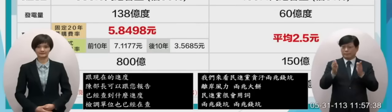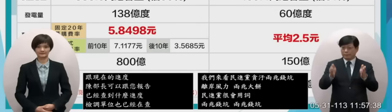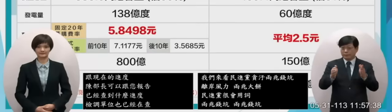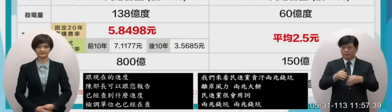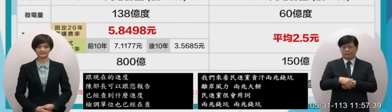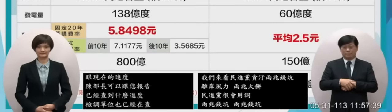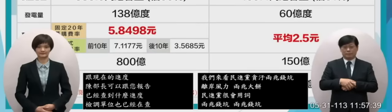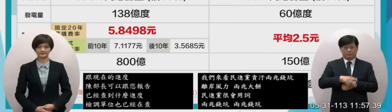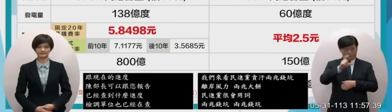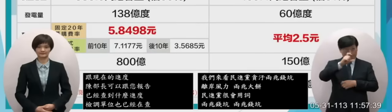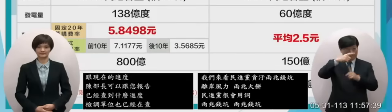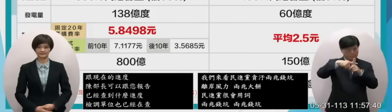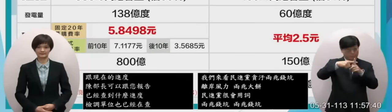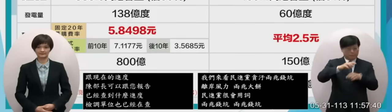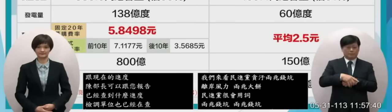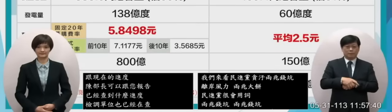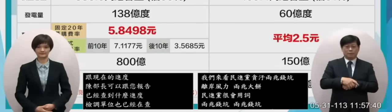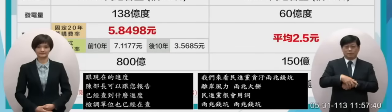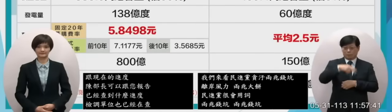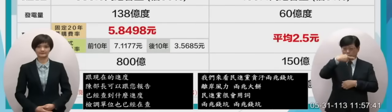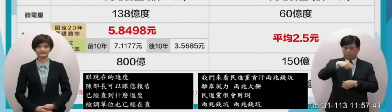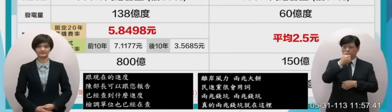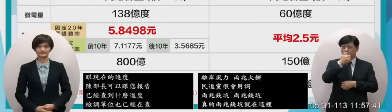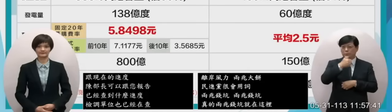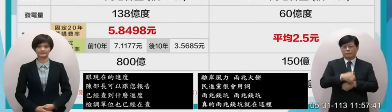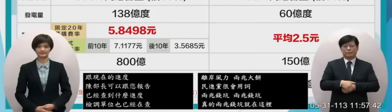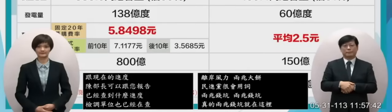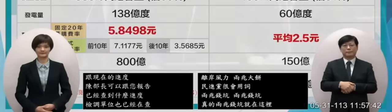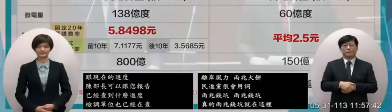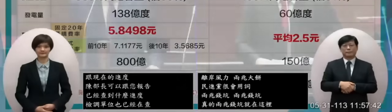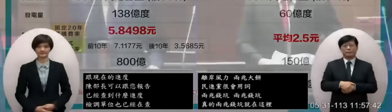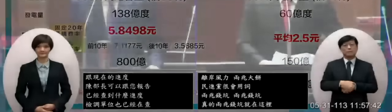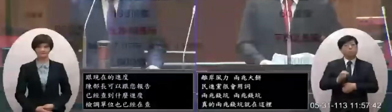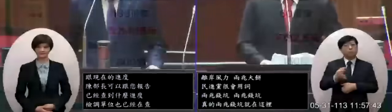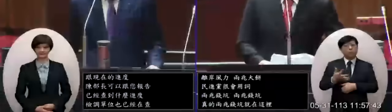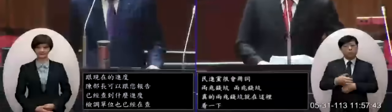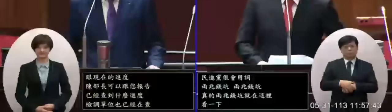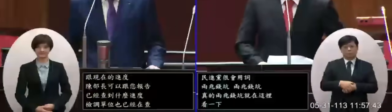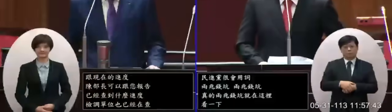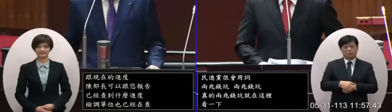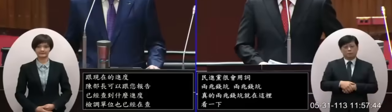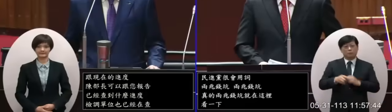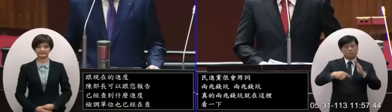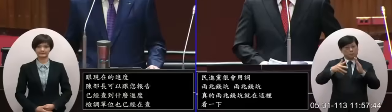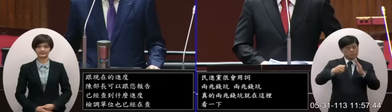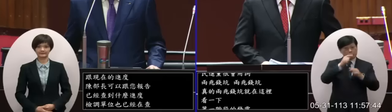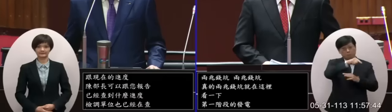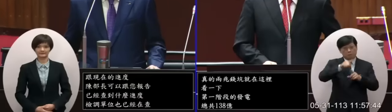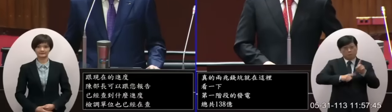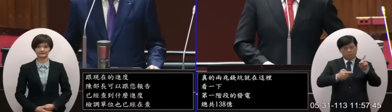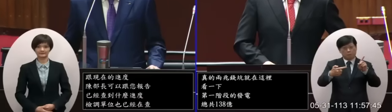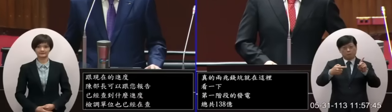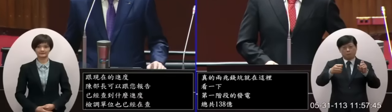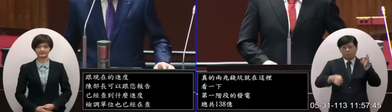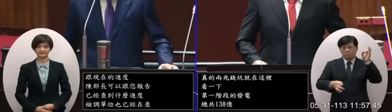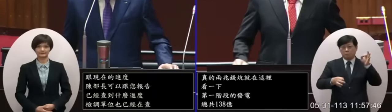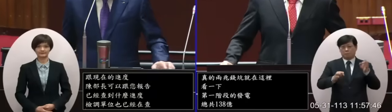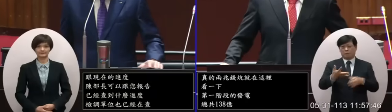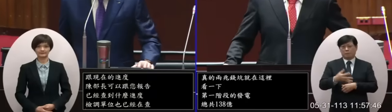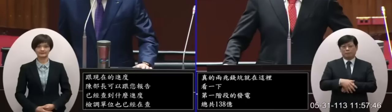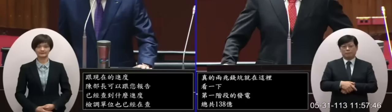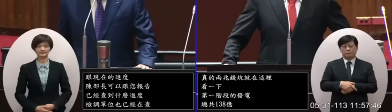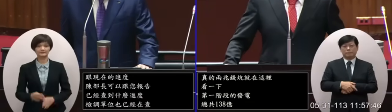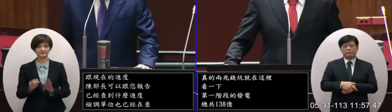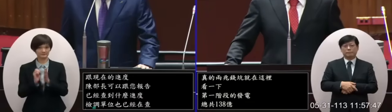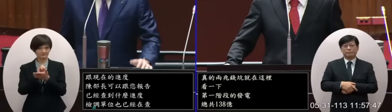段61度电，2块5毛钱。为什么院长价差这么大？为什么？